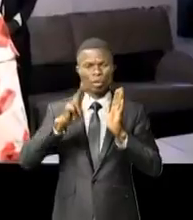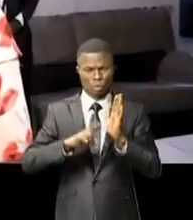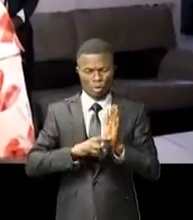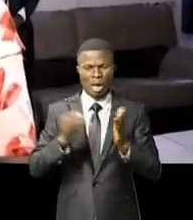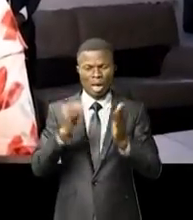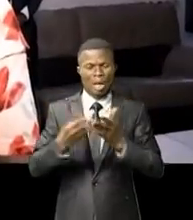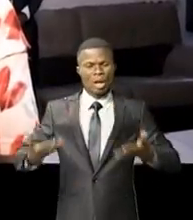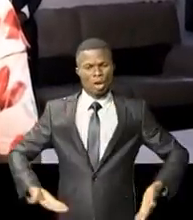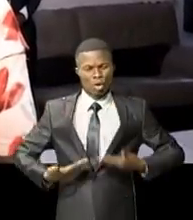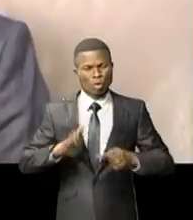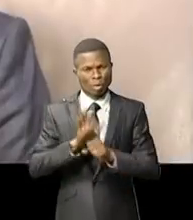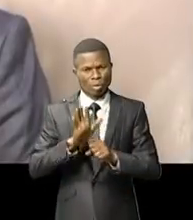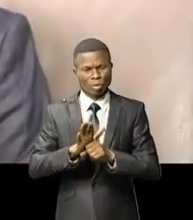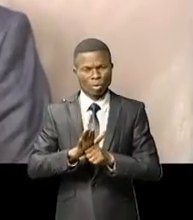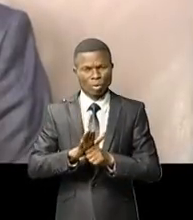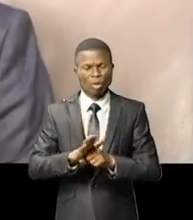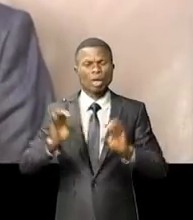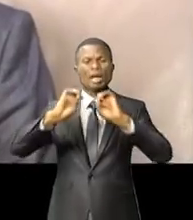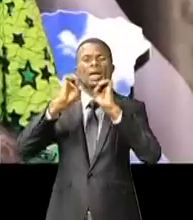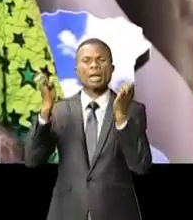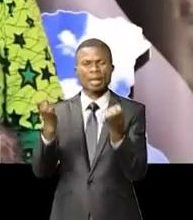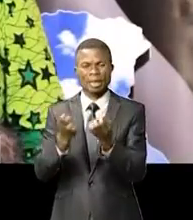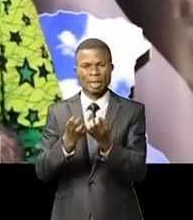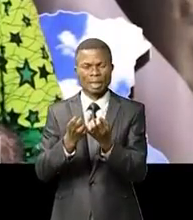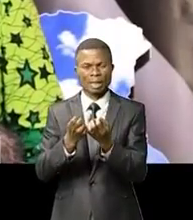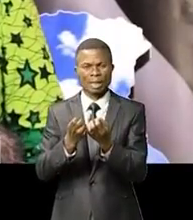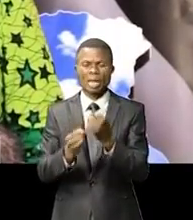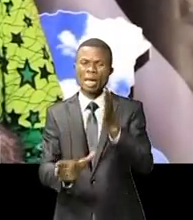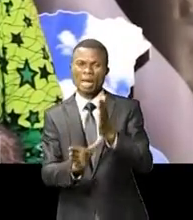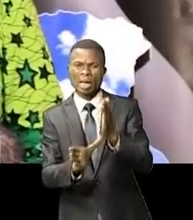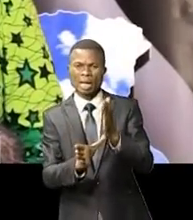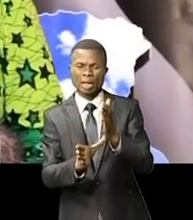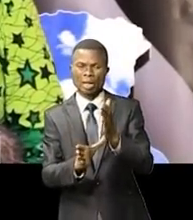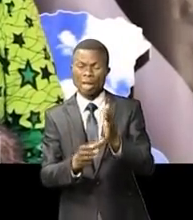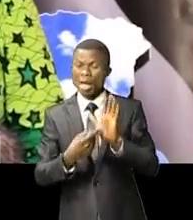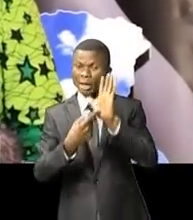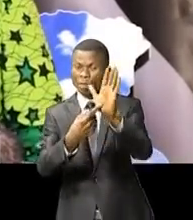une fierté aussi pour cette équipe intérimaire,